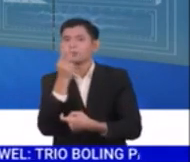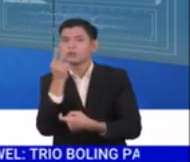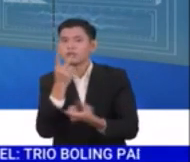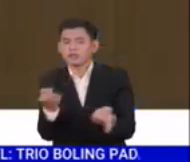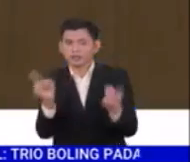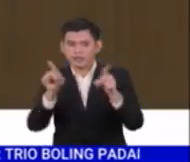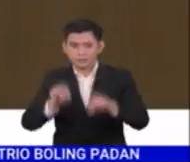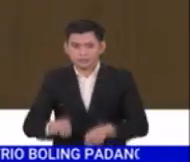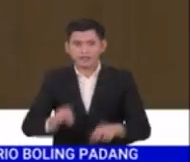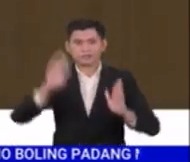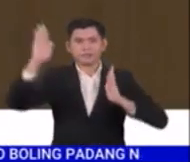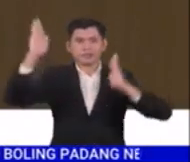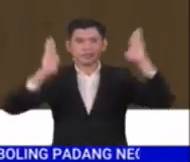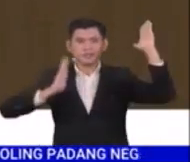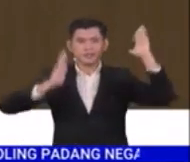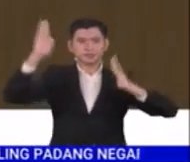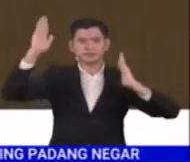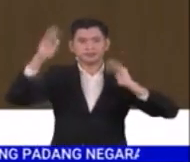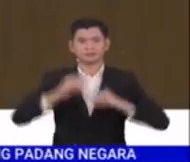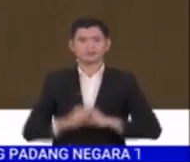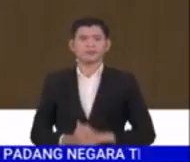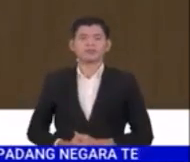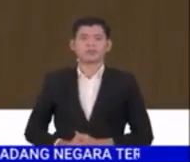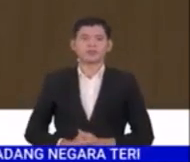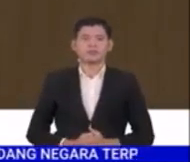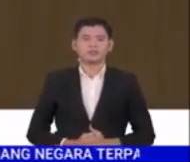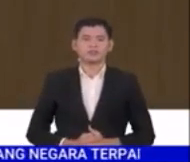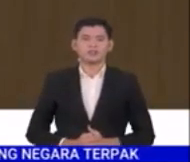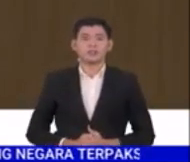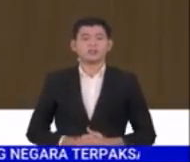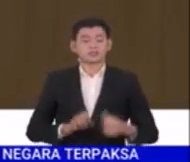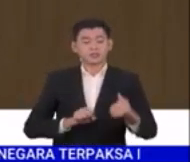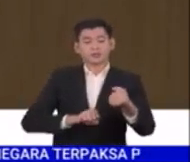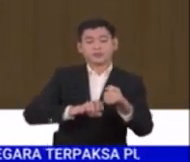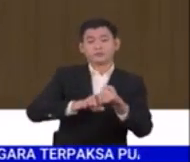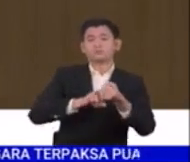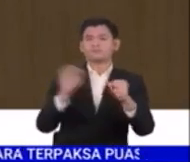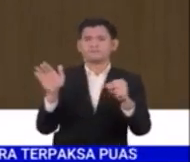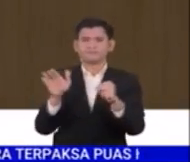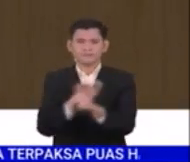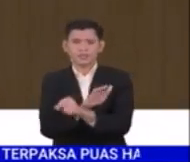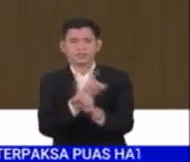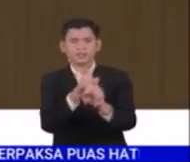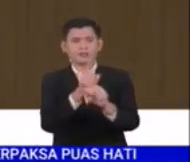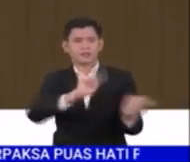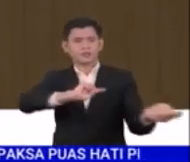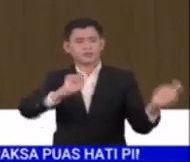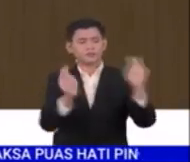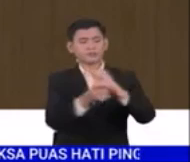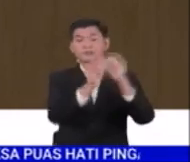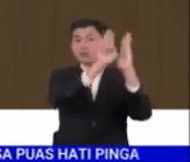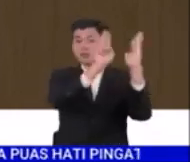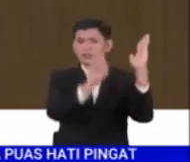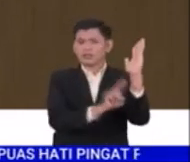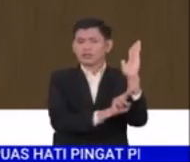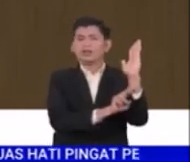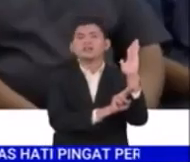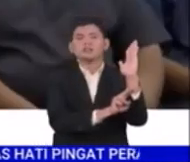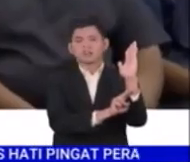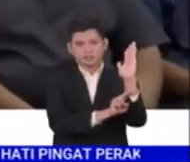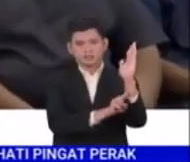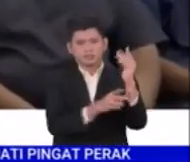ini the setinggi kalau ada laki-laki sokongan penuh terhadap are you tersebut dijahitkan